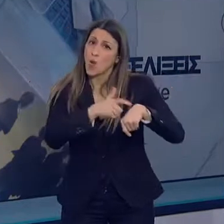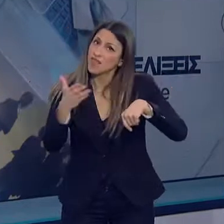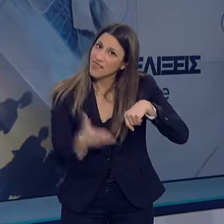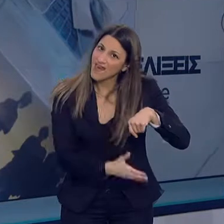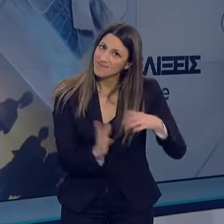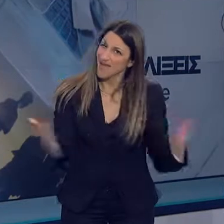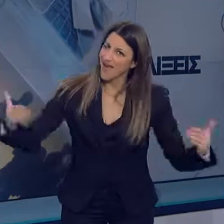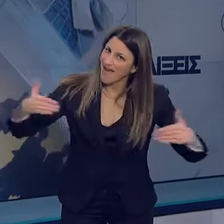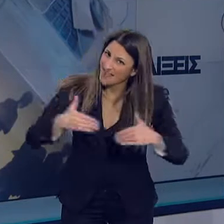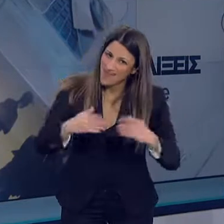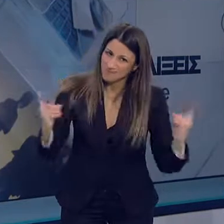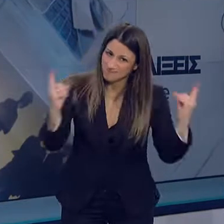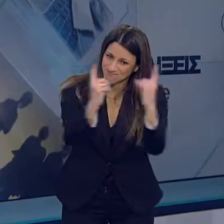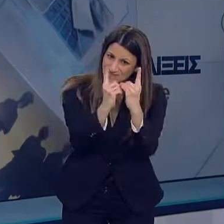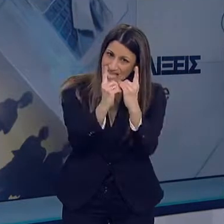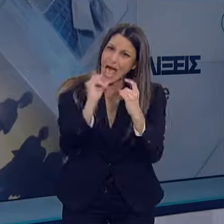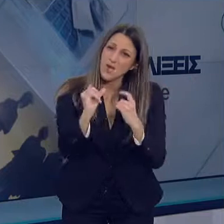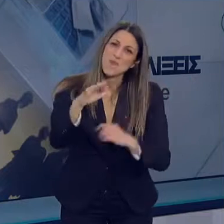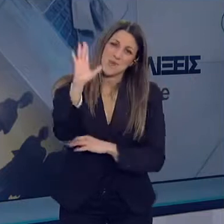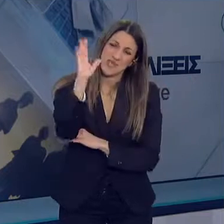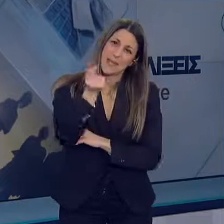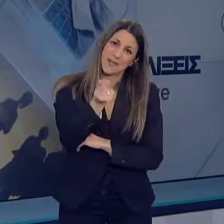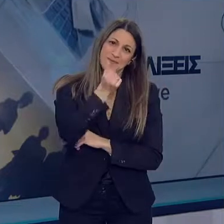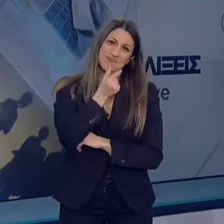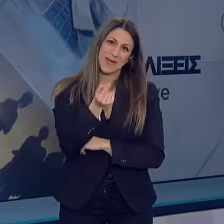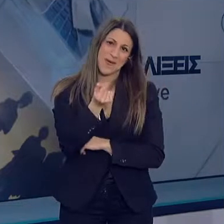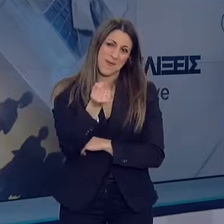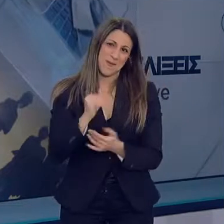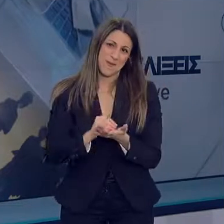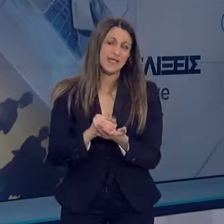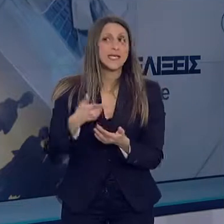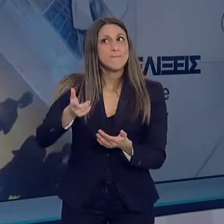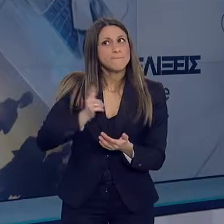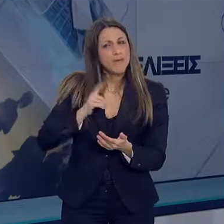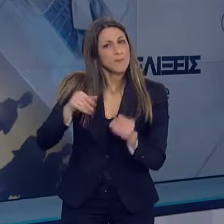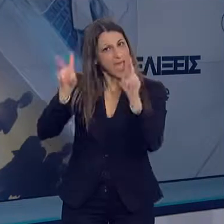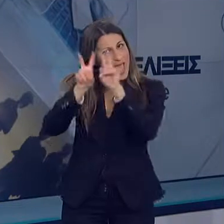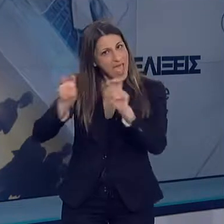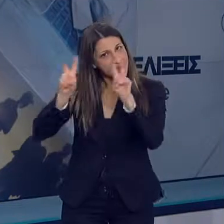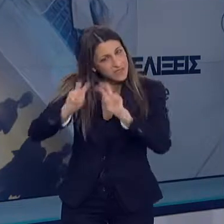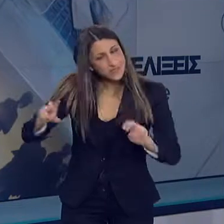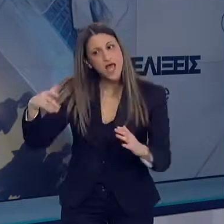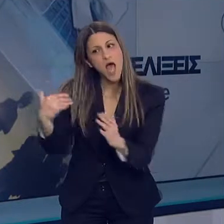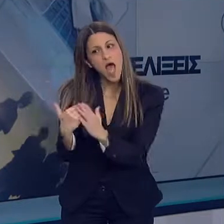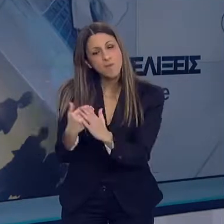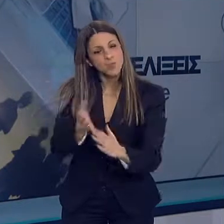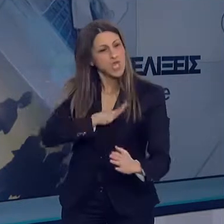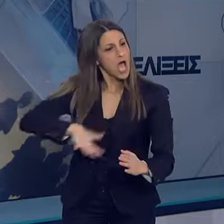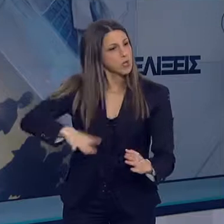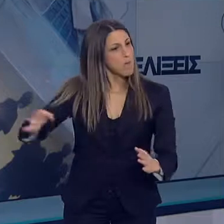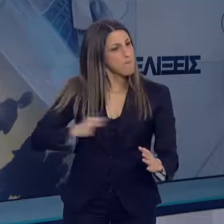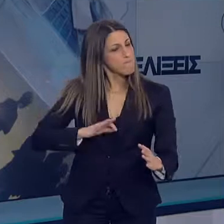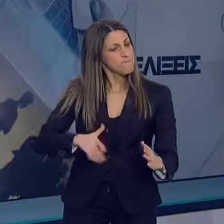πολύ σύντομα όμως. Θα είναι λίγο πιο αργότερα. Όταν θα έχουμε σαφή στοιχεία για περισσότερη ανοσία στον πληθυσμό, όταν θα υπάρχει ενδεχομένως ένα καλό